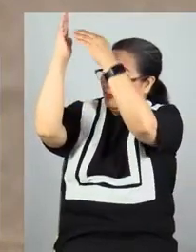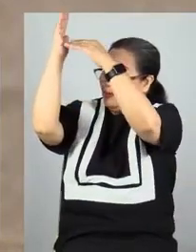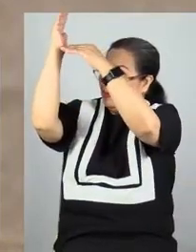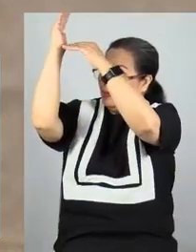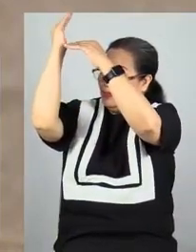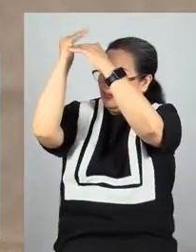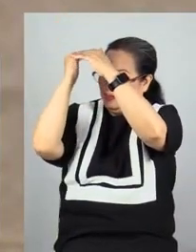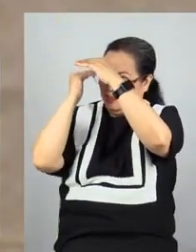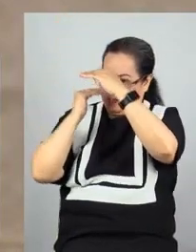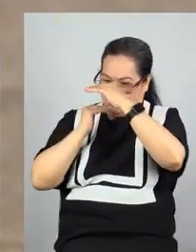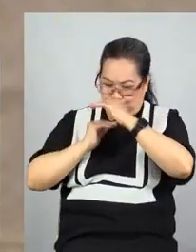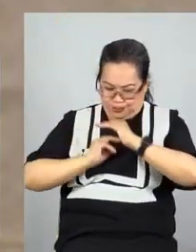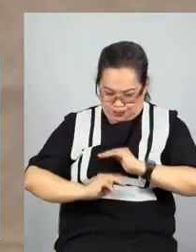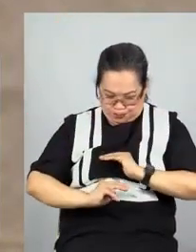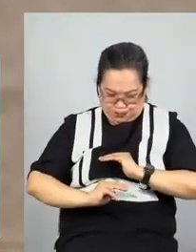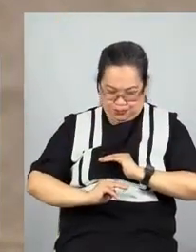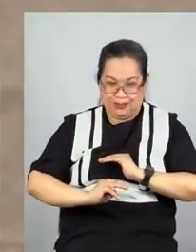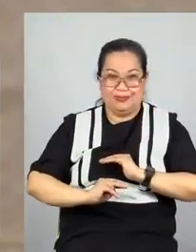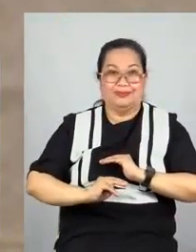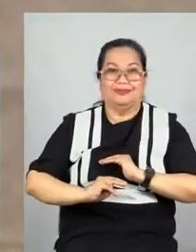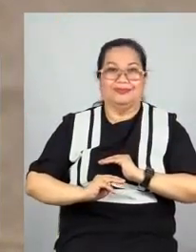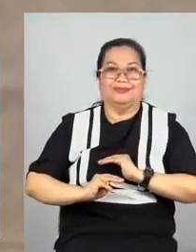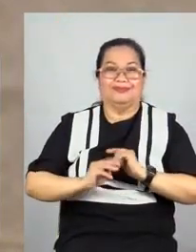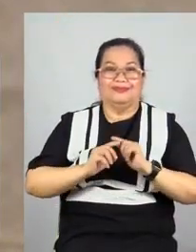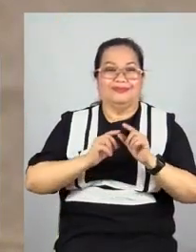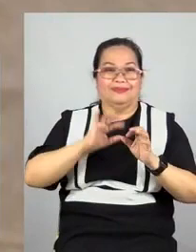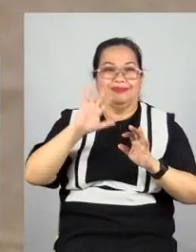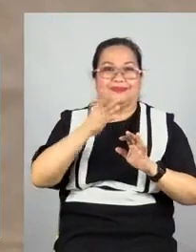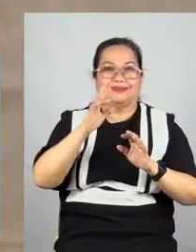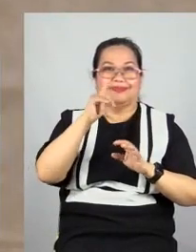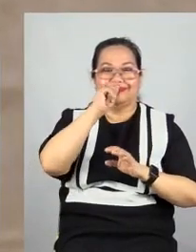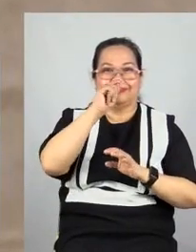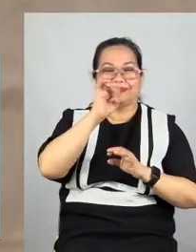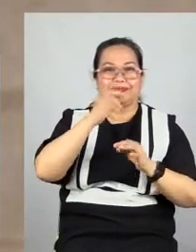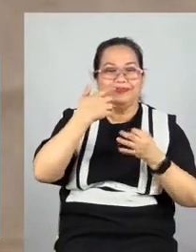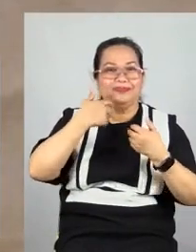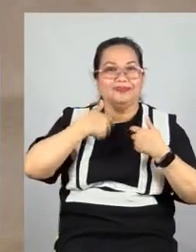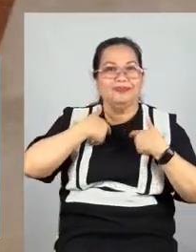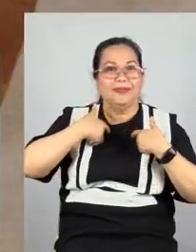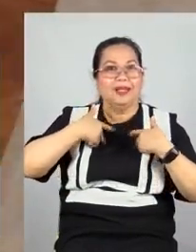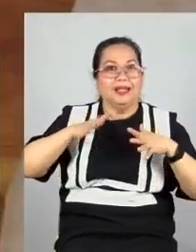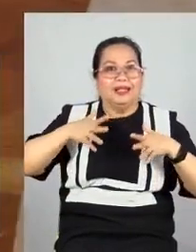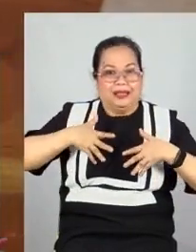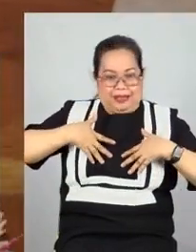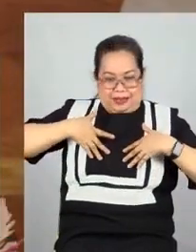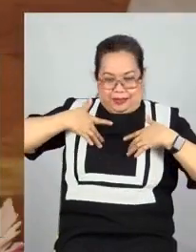Sa Tagalog po, yung ekenosen ay pagwawalang laman.